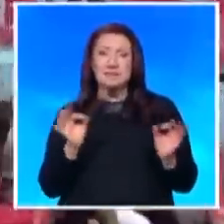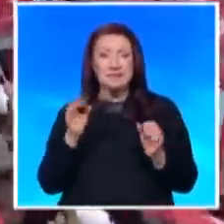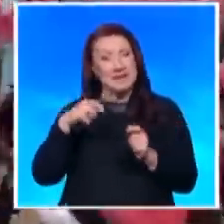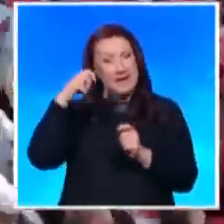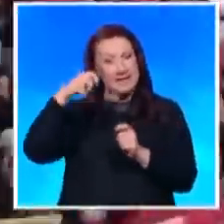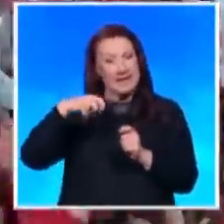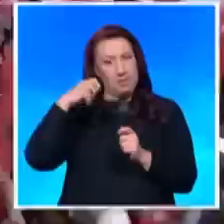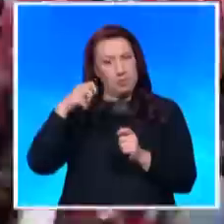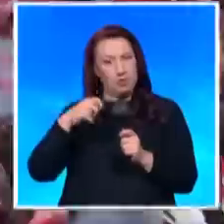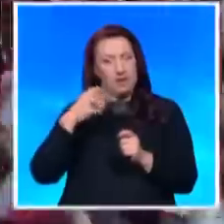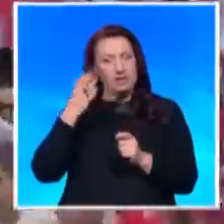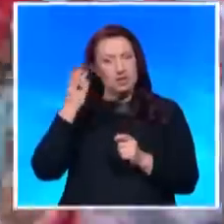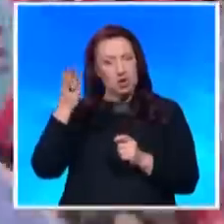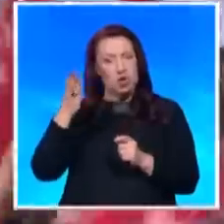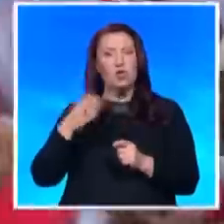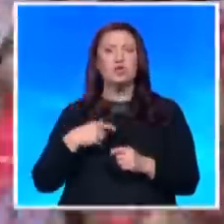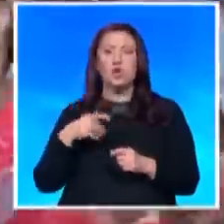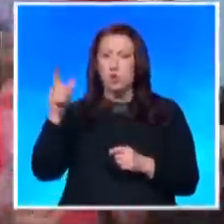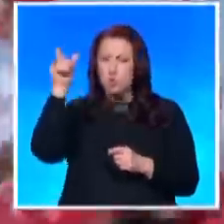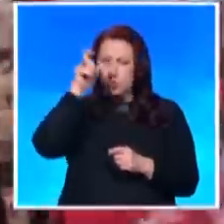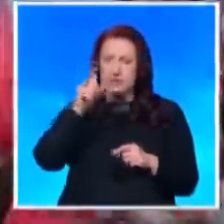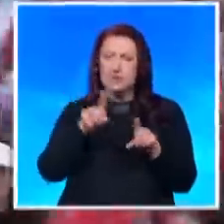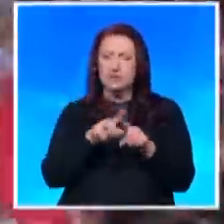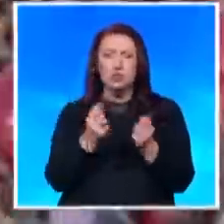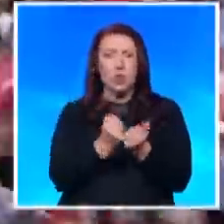до разрушителното земетресение района на Южна Турция сега.